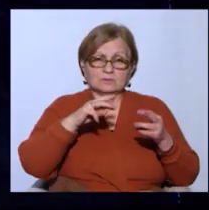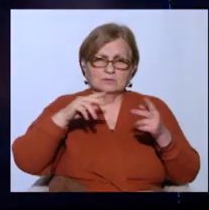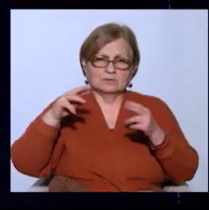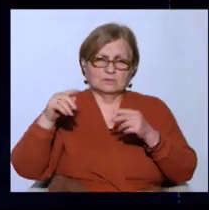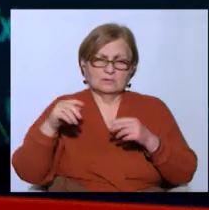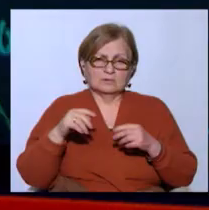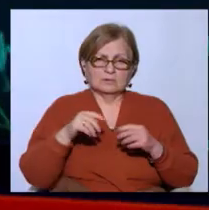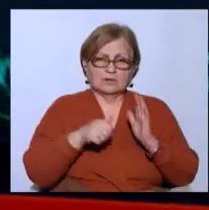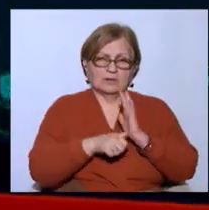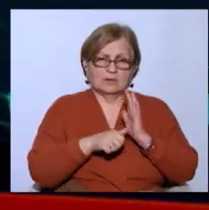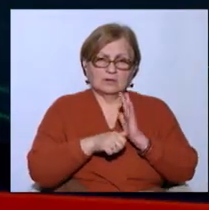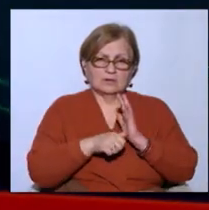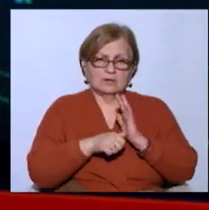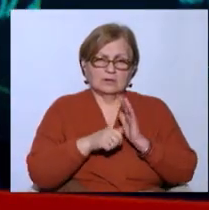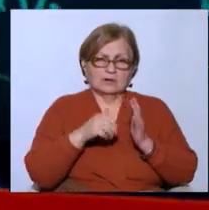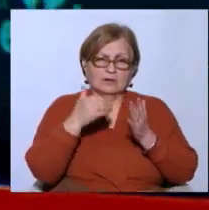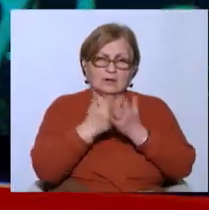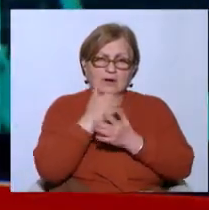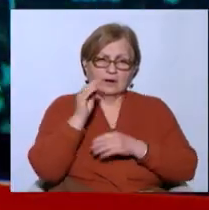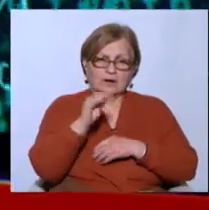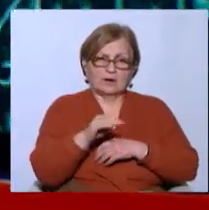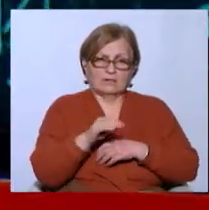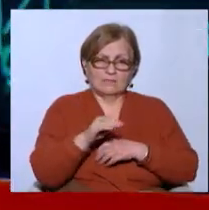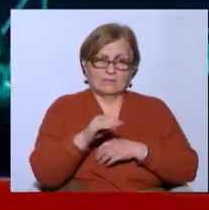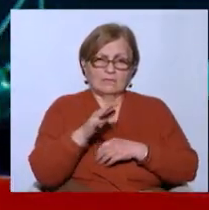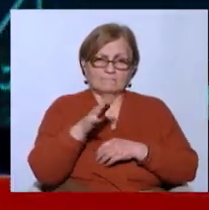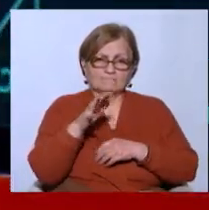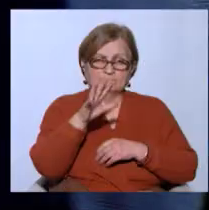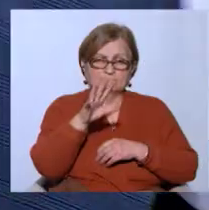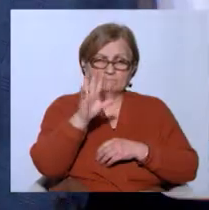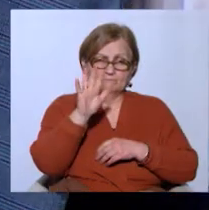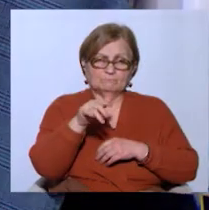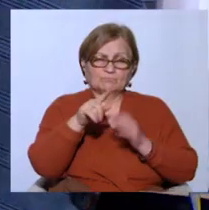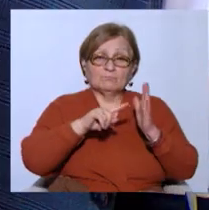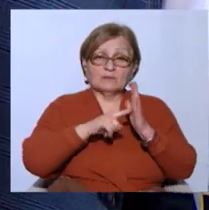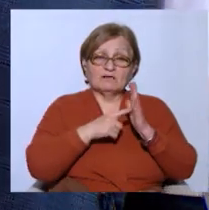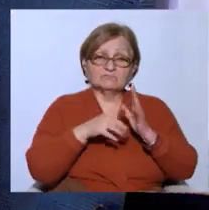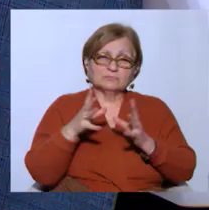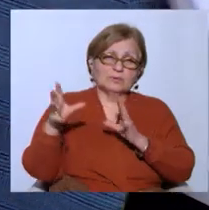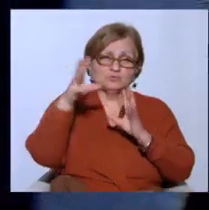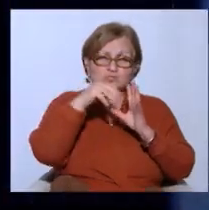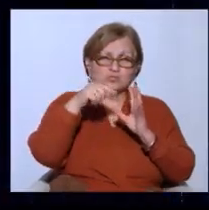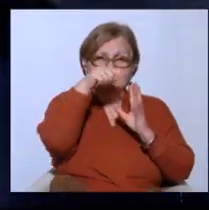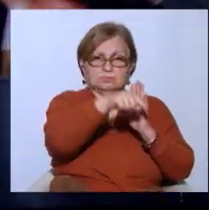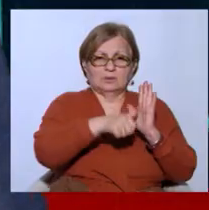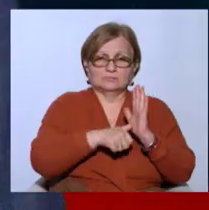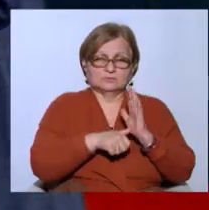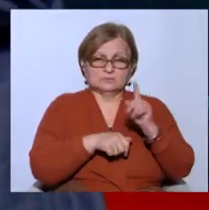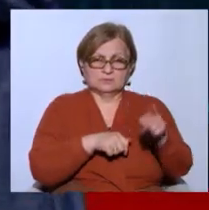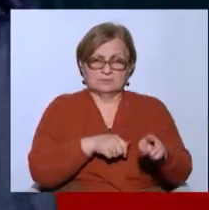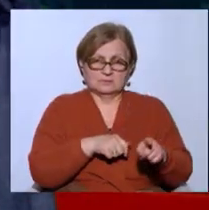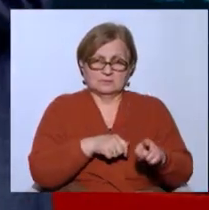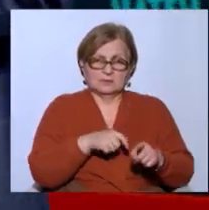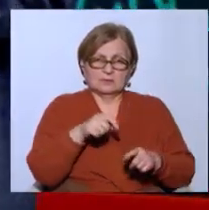გამოგვივა 120. 6-ისთვის, ხო, სიტყვაზე სულ ახალ ნივთს ვამატებთ, მაგრამ აი ამ 5-ს, ეს 5 მრავლდება უკვე 6-ზე, ახალ რიცხვზე. როგორც ხვდებით, აი ეს